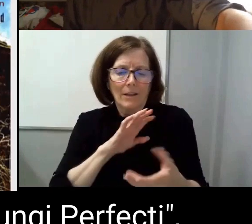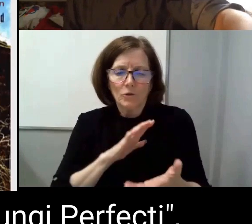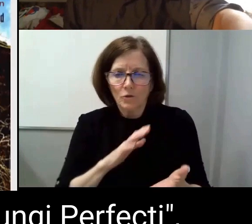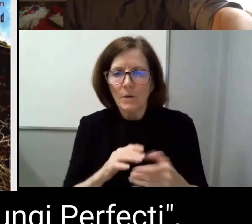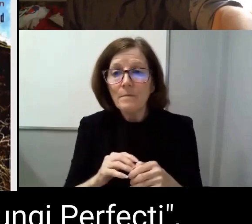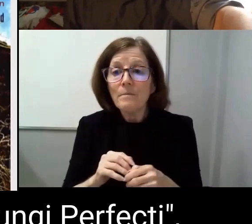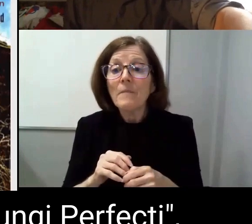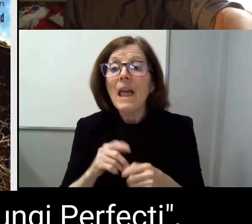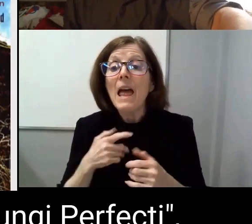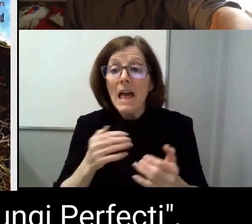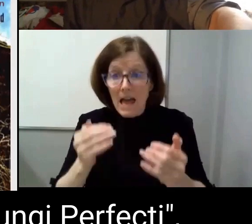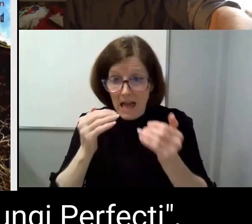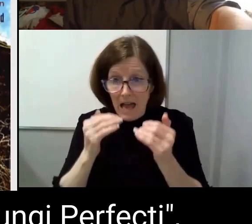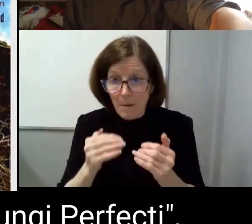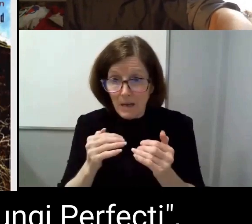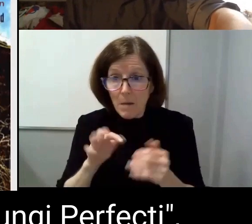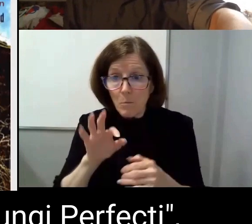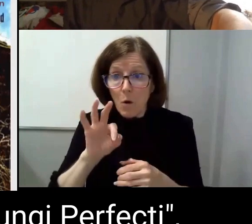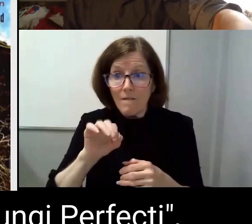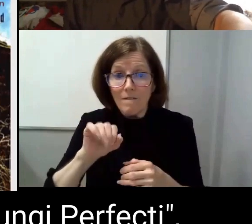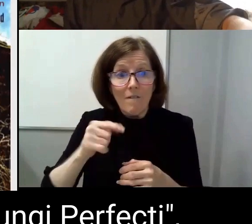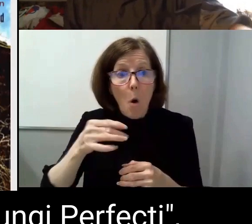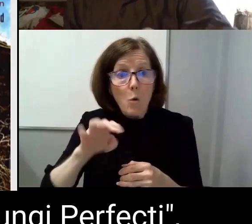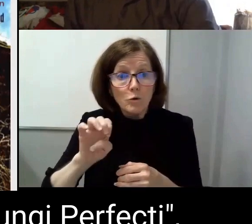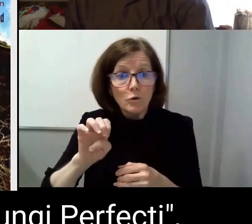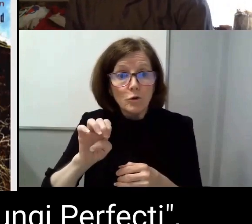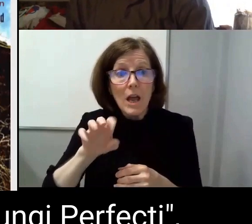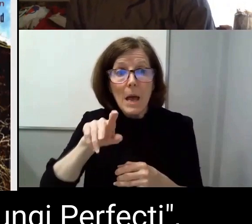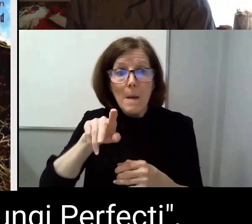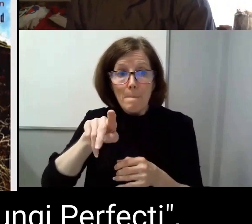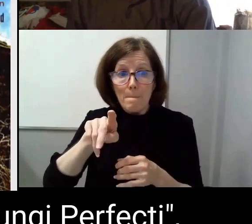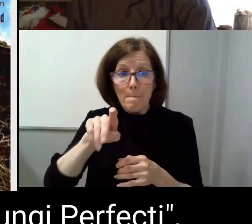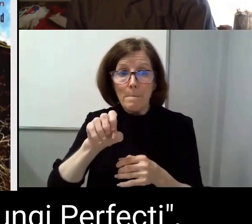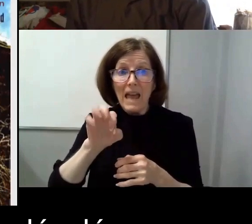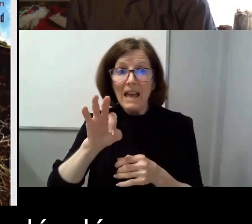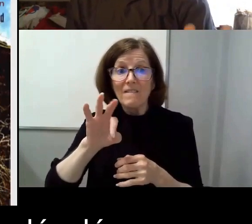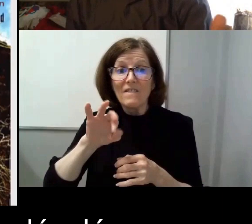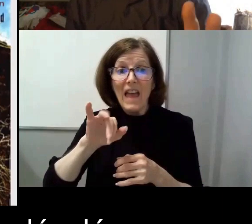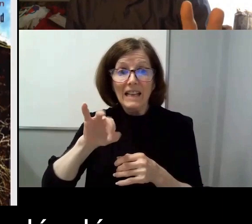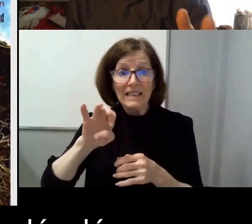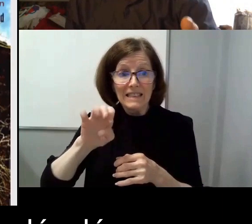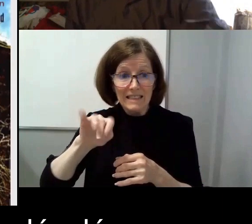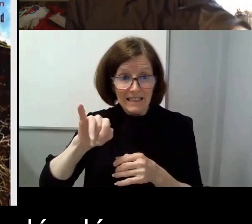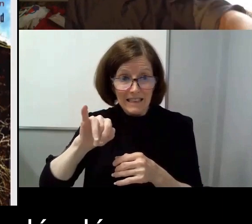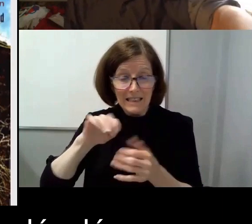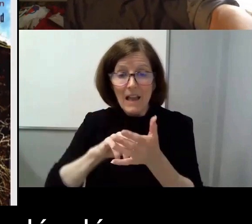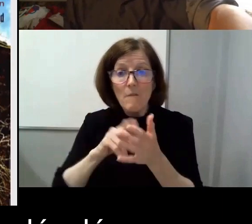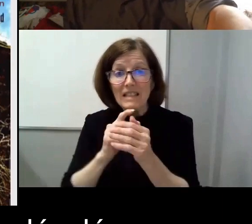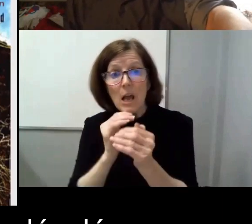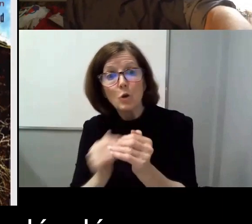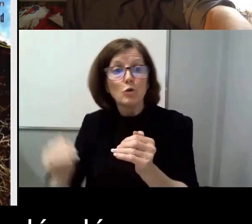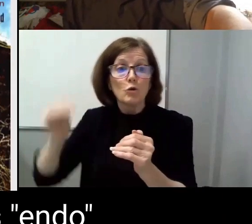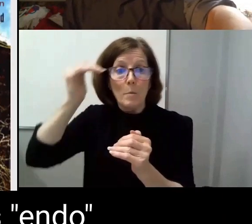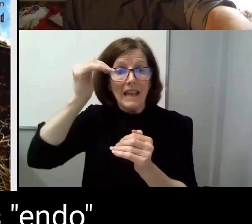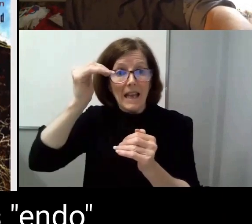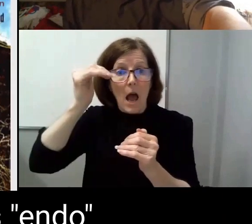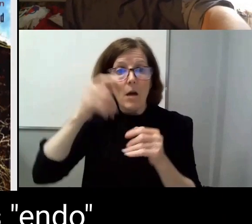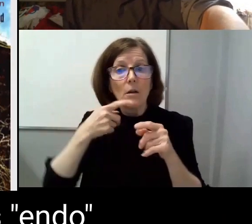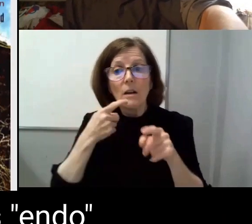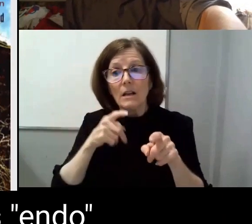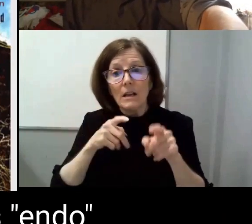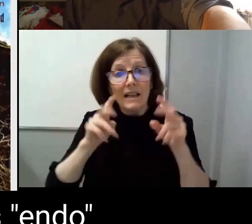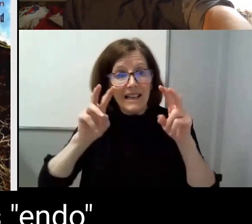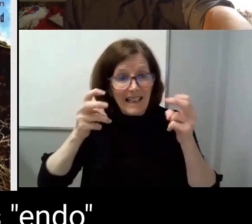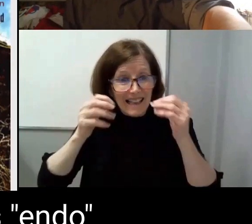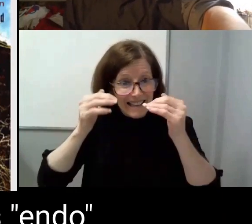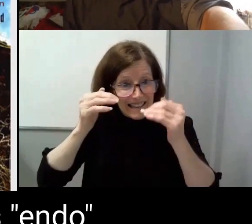Puis ensuite, pour les fungi perfecti ou les règnes fongiques supérieurs, la liste est à l'envers, je suis désolé, mais au bas,